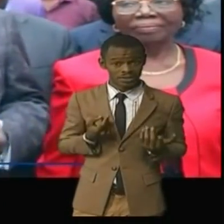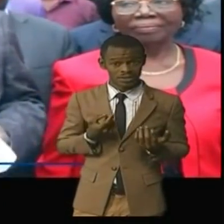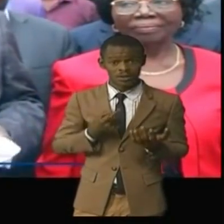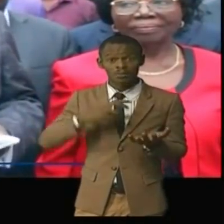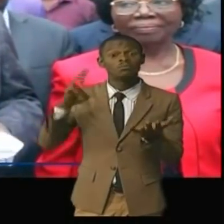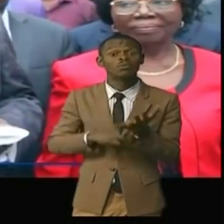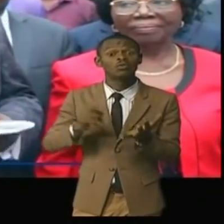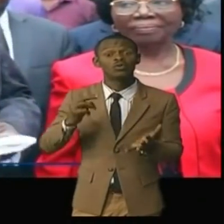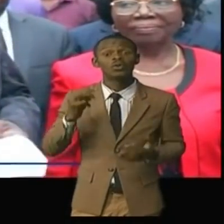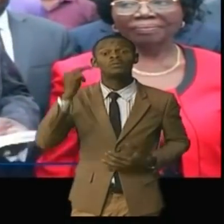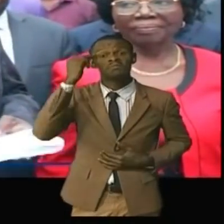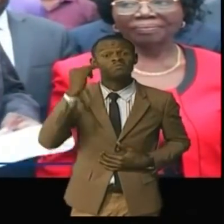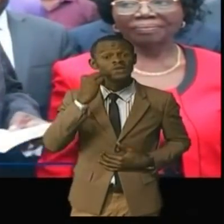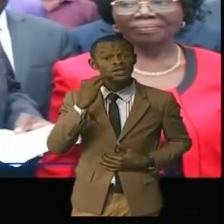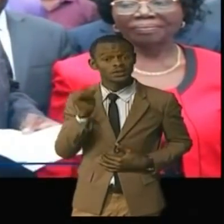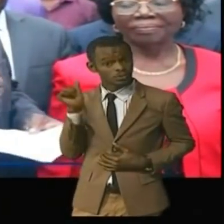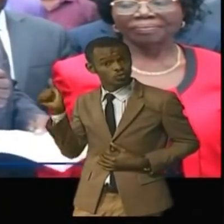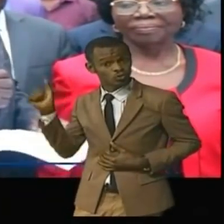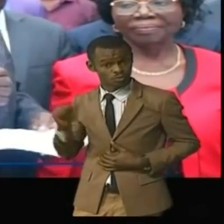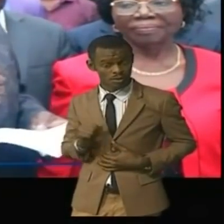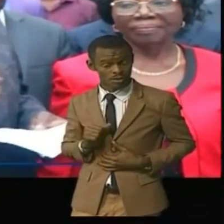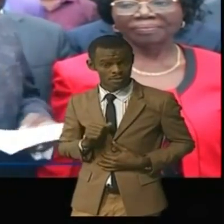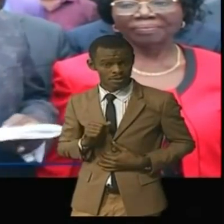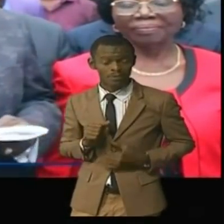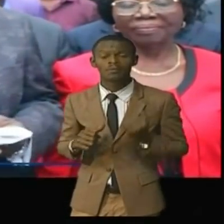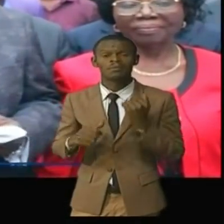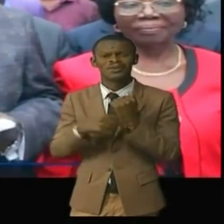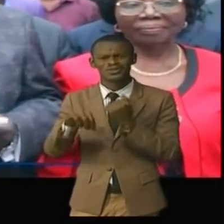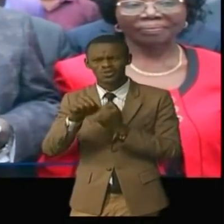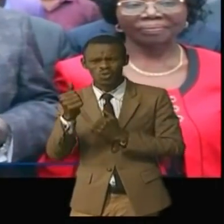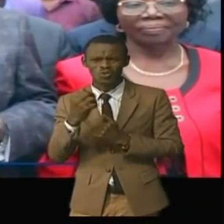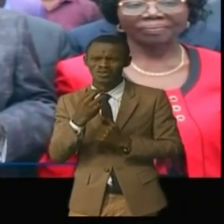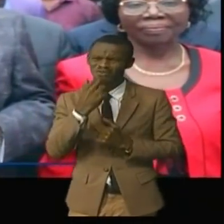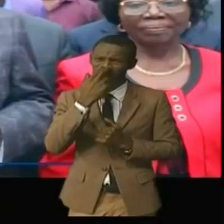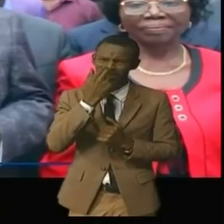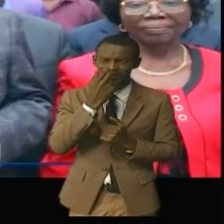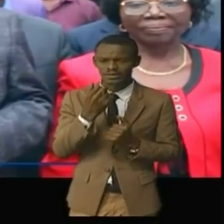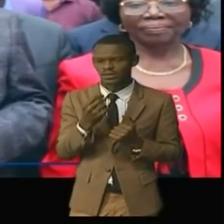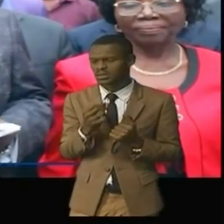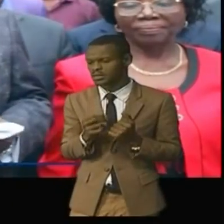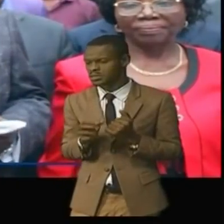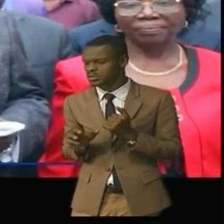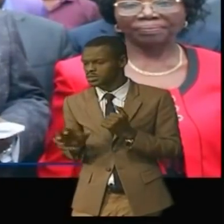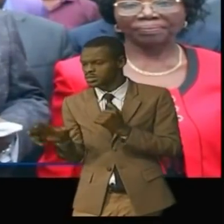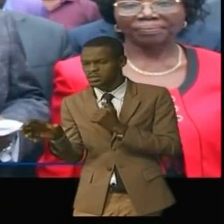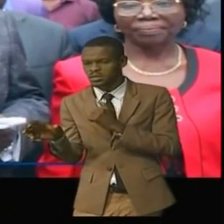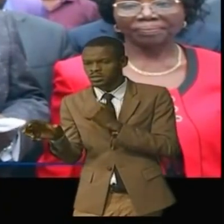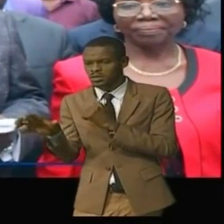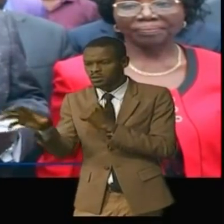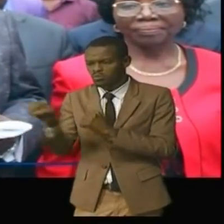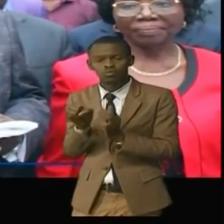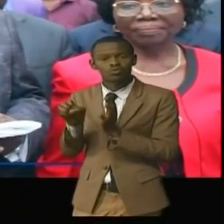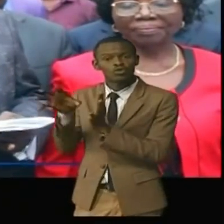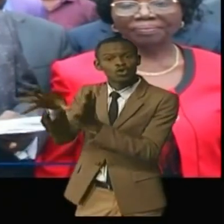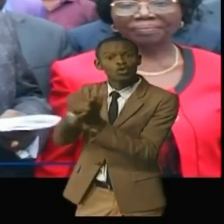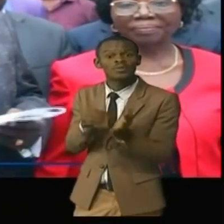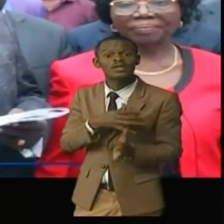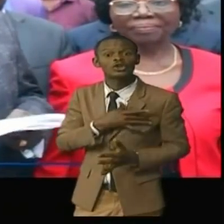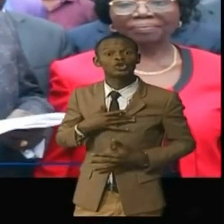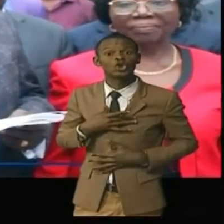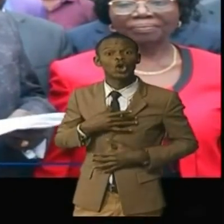oserait utiliser abusivement le nom du Sepromade, qu'il aura à faire face